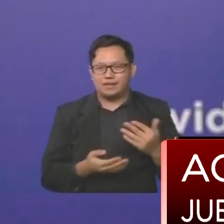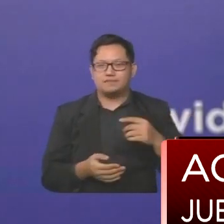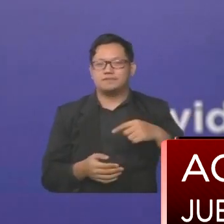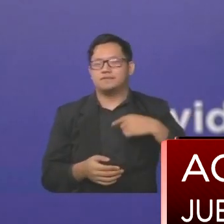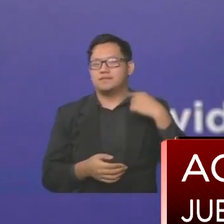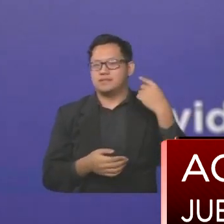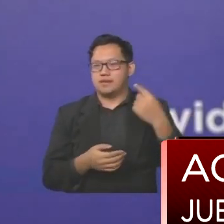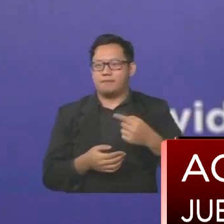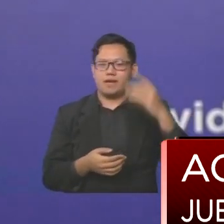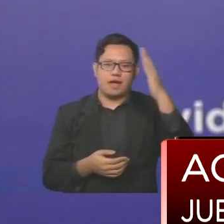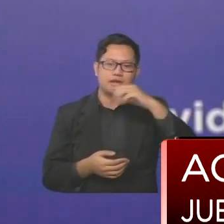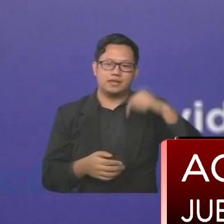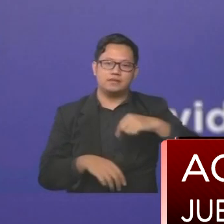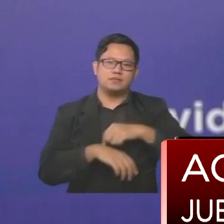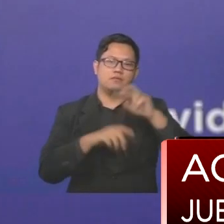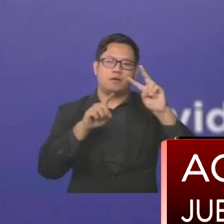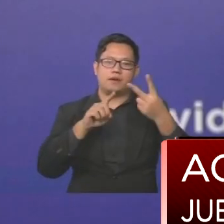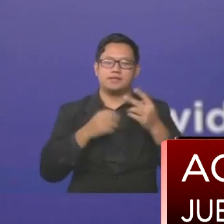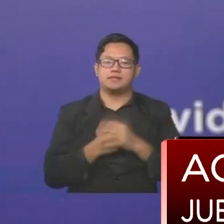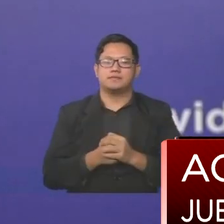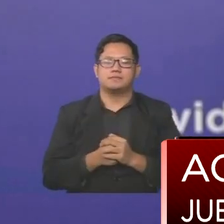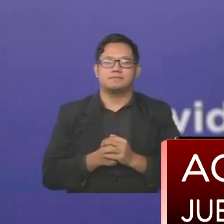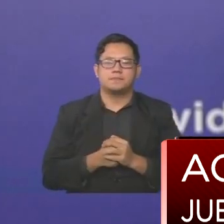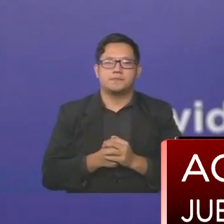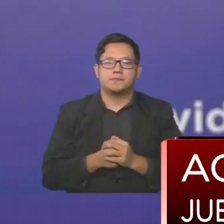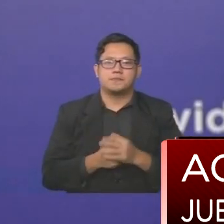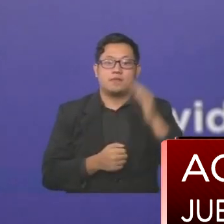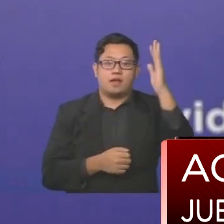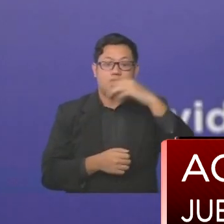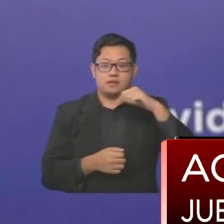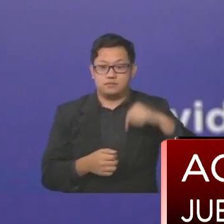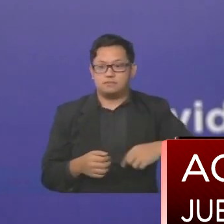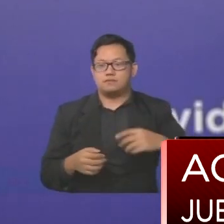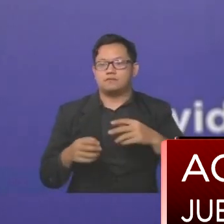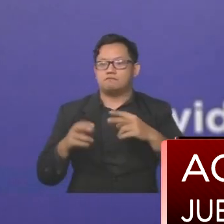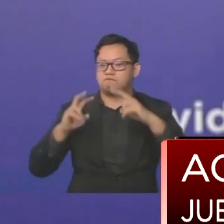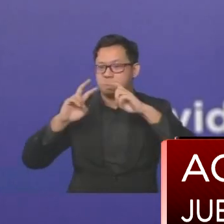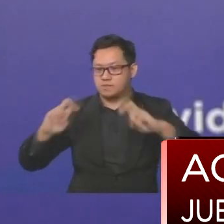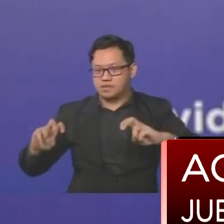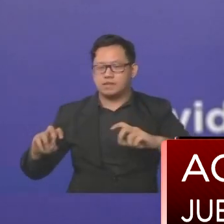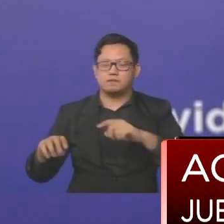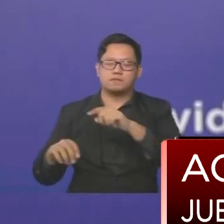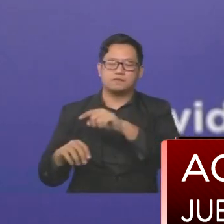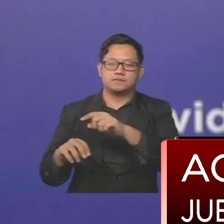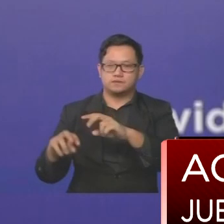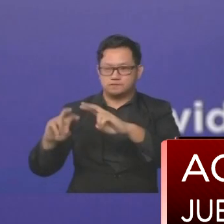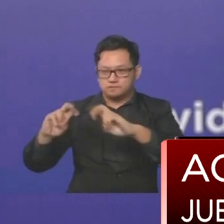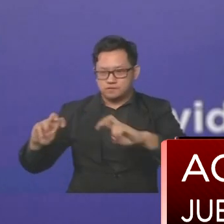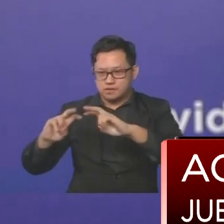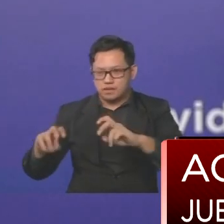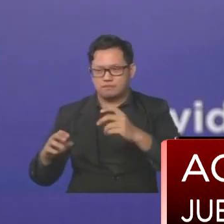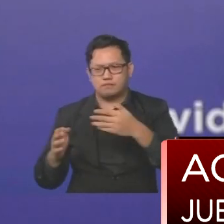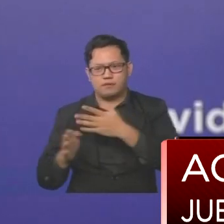hari ini dipukul 1200 hari ini kita melakukan pemeriksaan spesimen baik dengan head